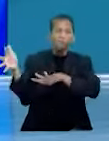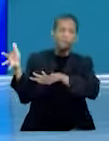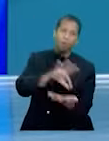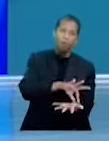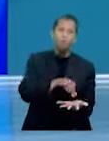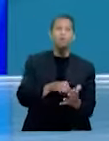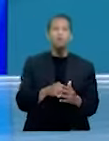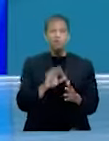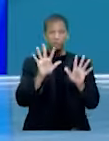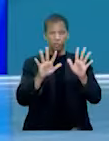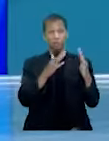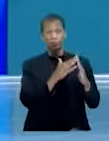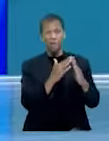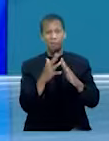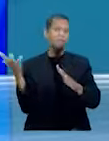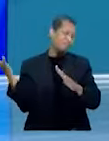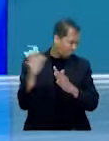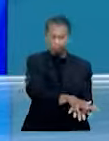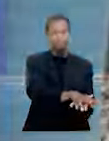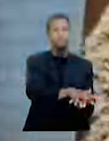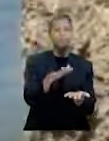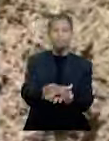tertimpa material tanah longsor